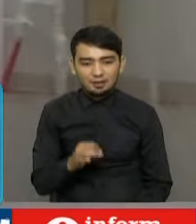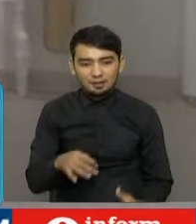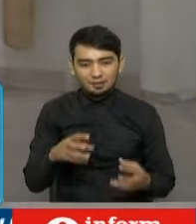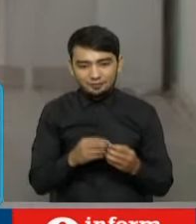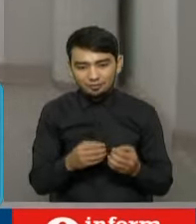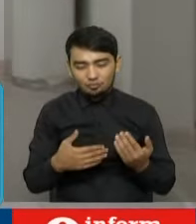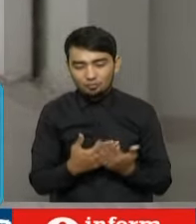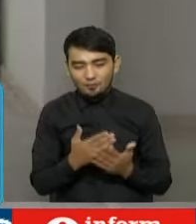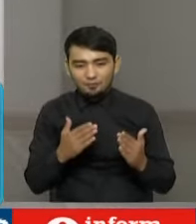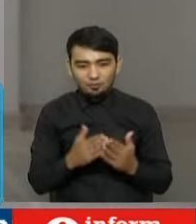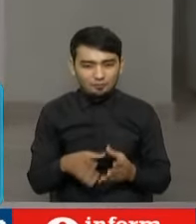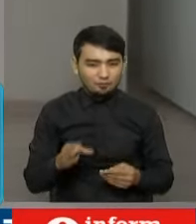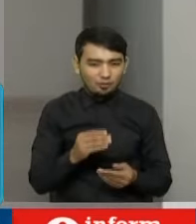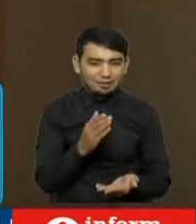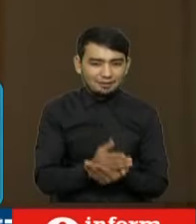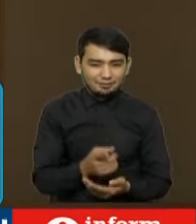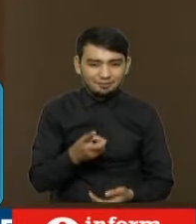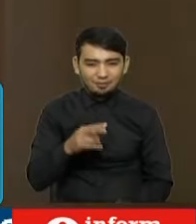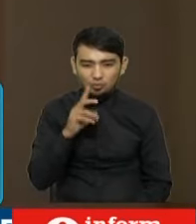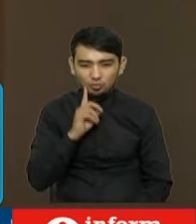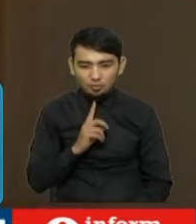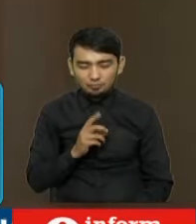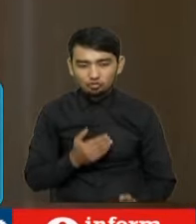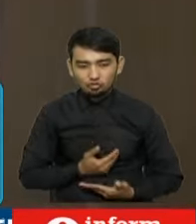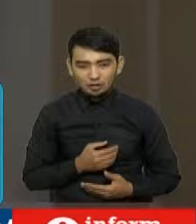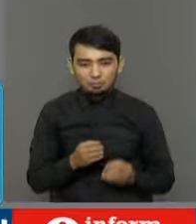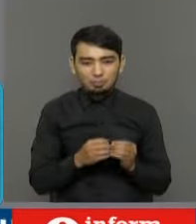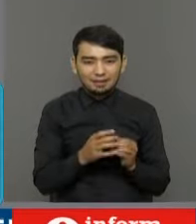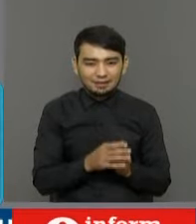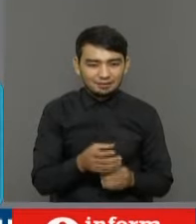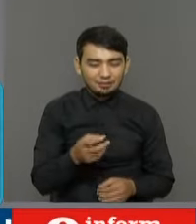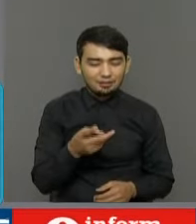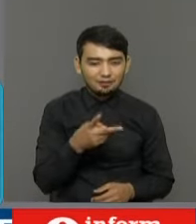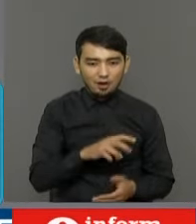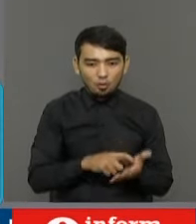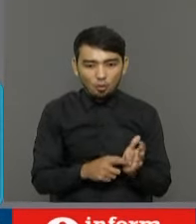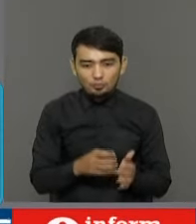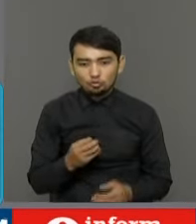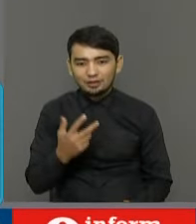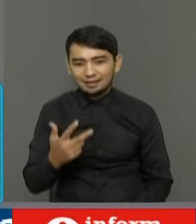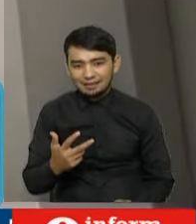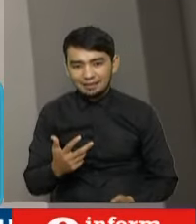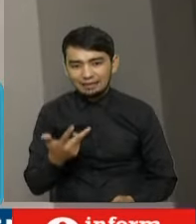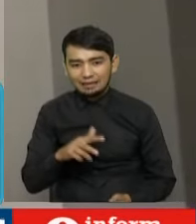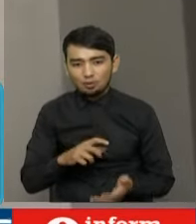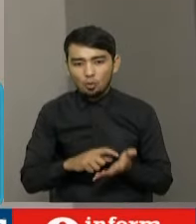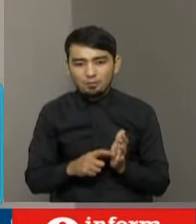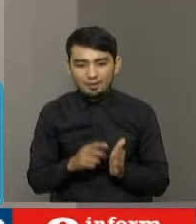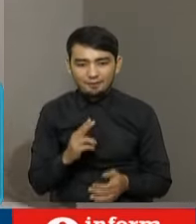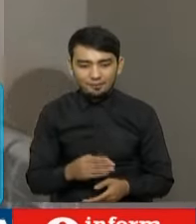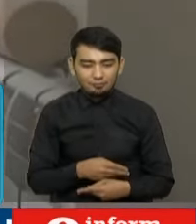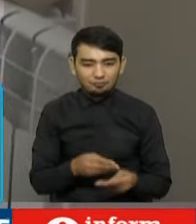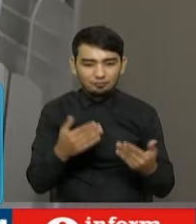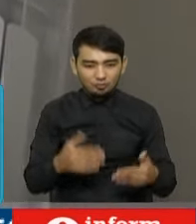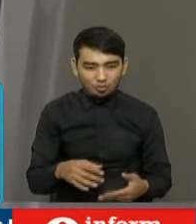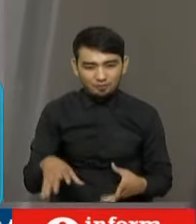все необходимое для комфортной жизни. 15 двухкомнатных и 3 трехкомнатных квартир сданы в чистовой отделке. Глава региона подчеркнул,